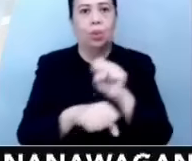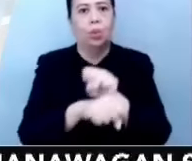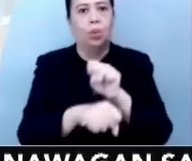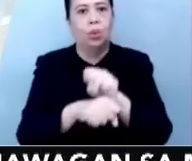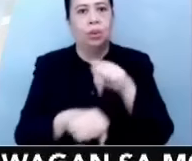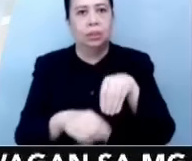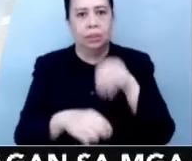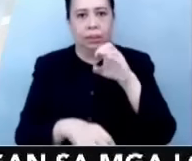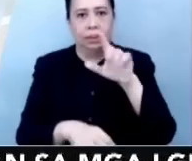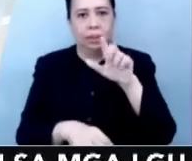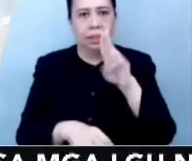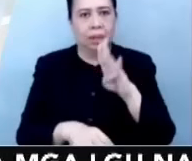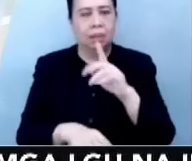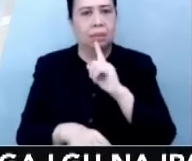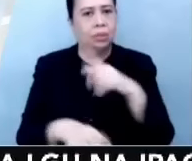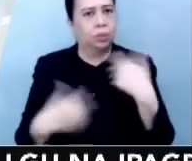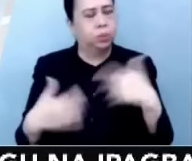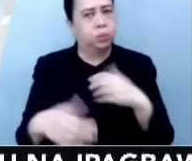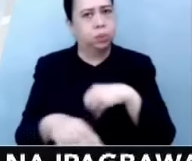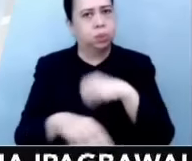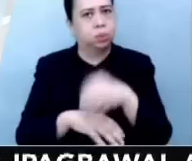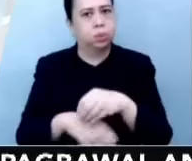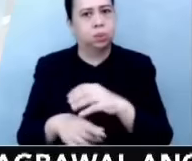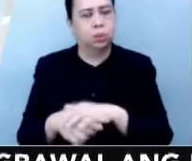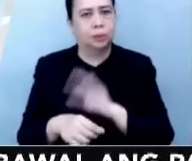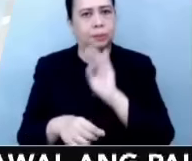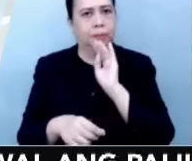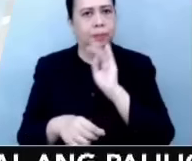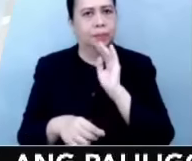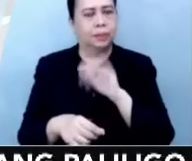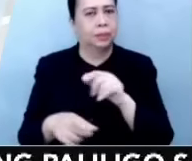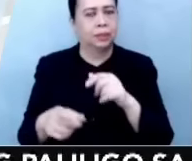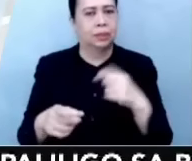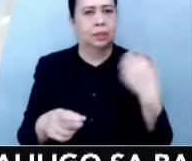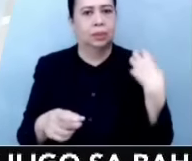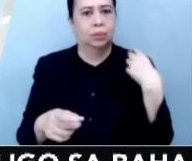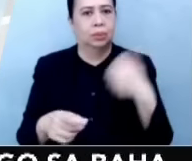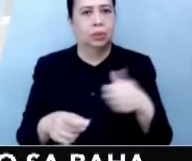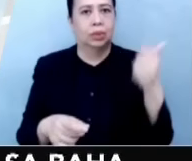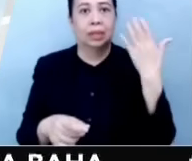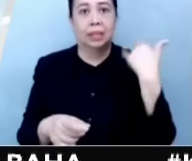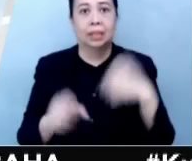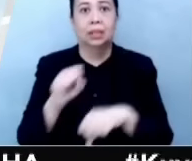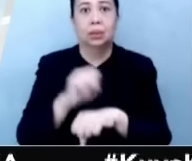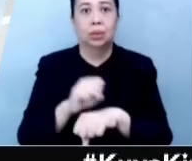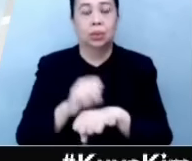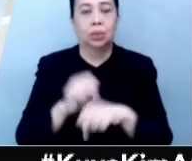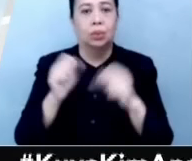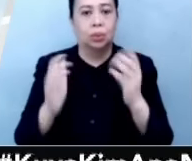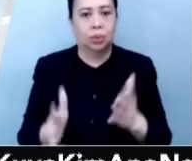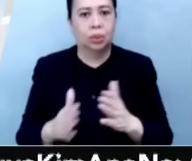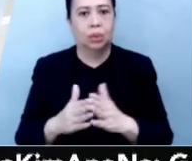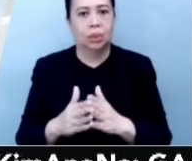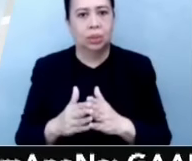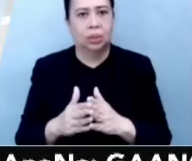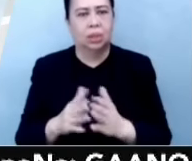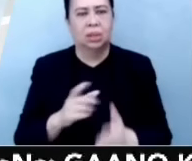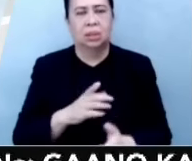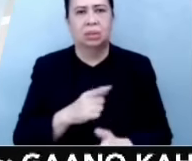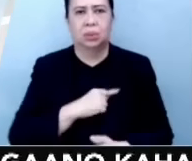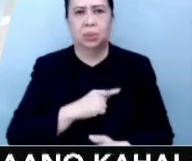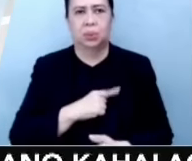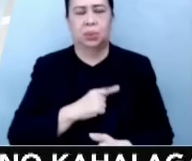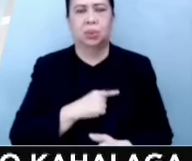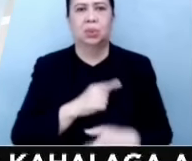na umunoy sobra na ang pagkadismaya sa management. Yung mga dating empleyado ay parang nakonsensya sila eh, na yun